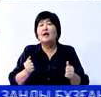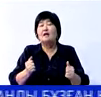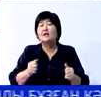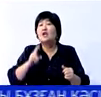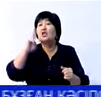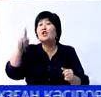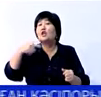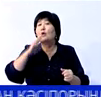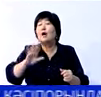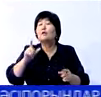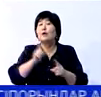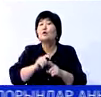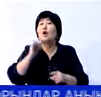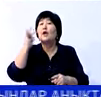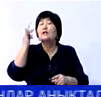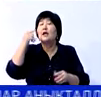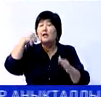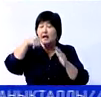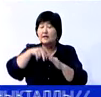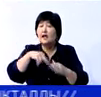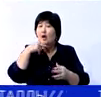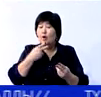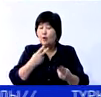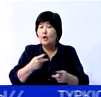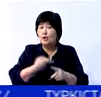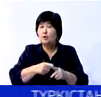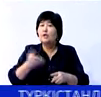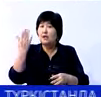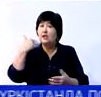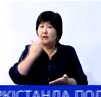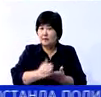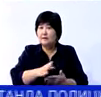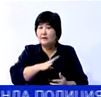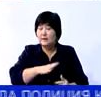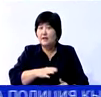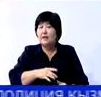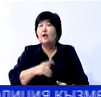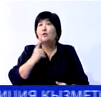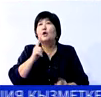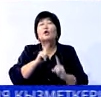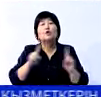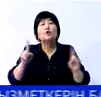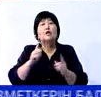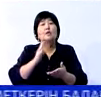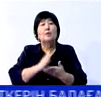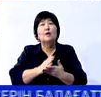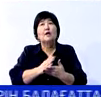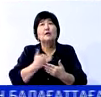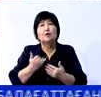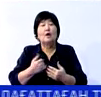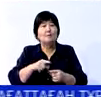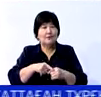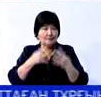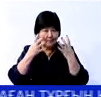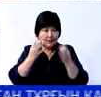ешкім айтпағанымыздың тарихымыздың растарларына үлген сол кездің өзінде сондай батылдықпен. Бір дүниелері болатын, соған қашып